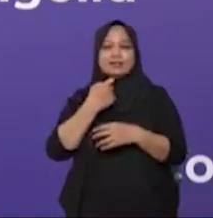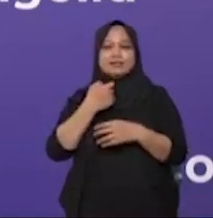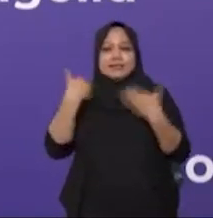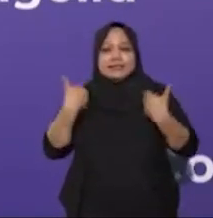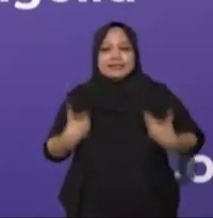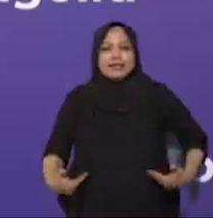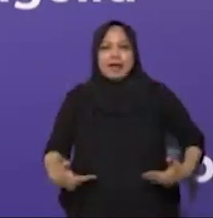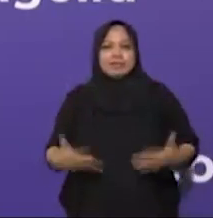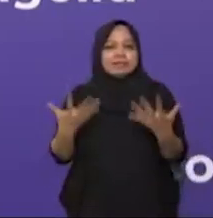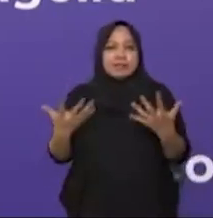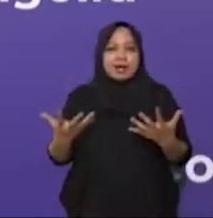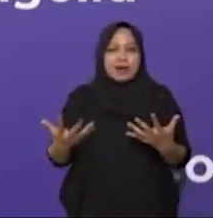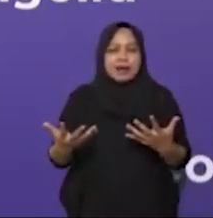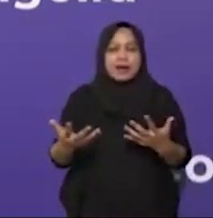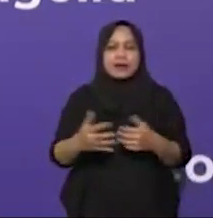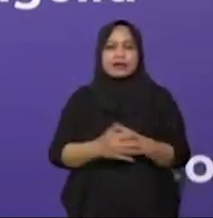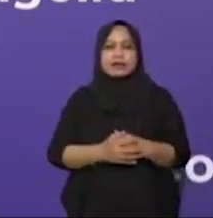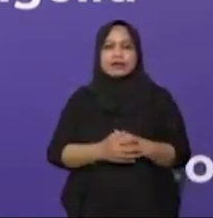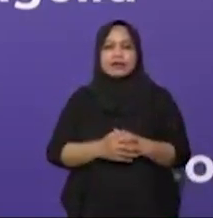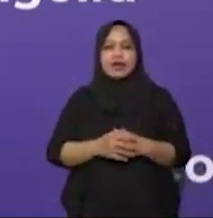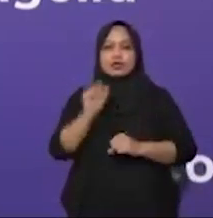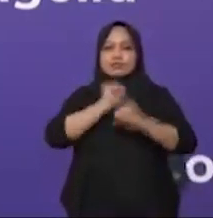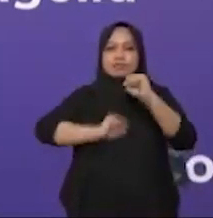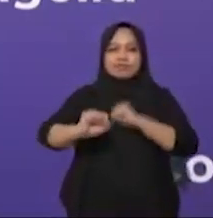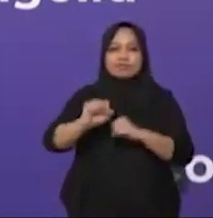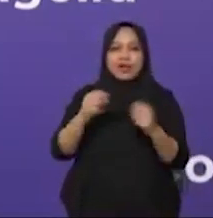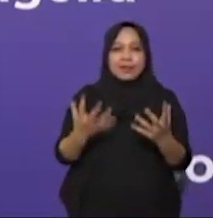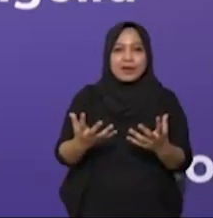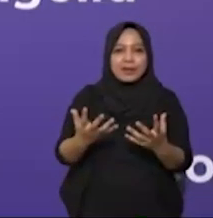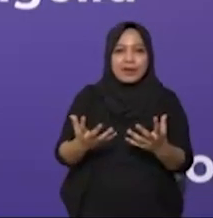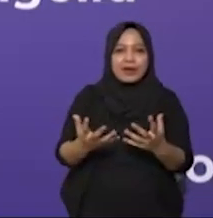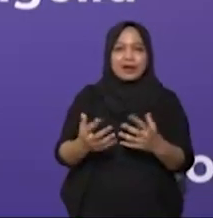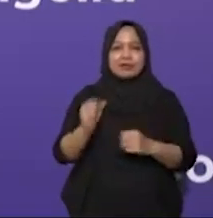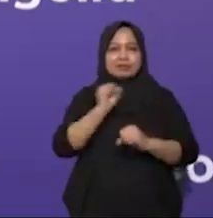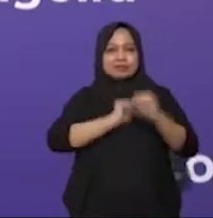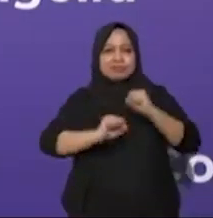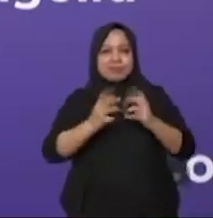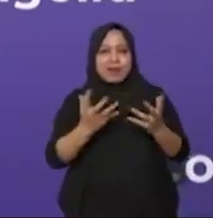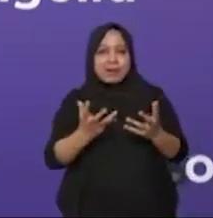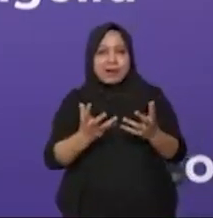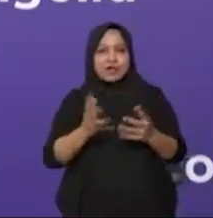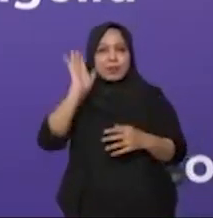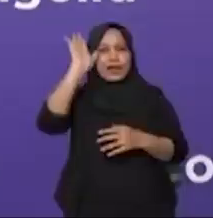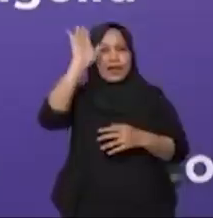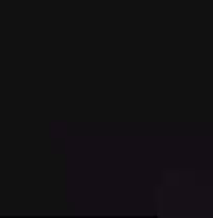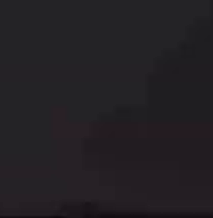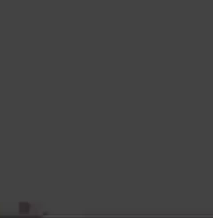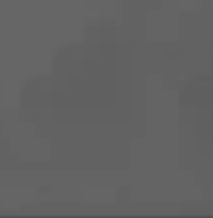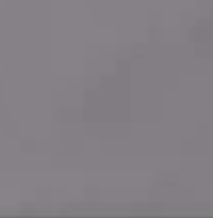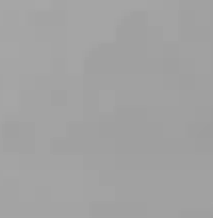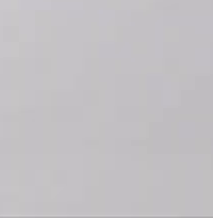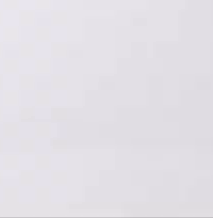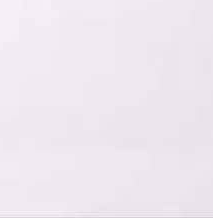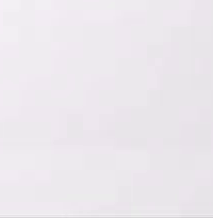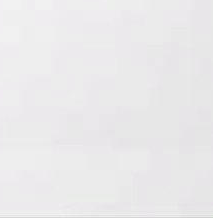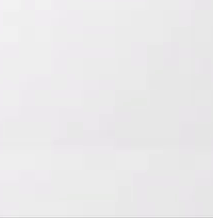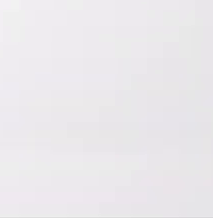bersikap bagaimana Harus Berbuat bagaimanapun harus bertindak agar aman